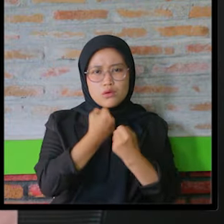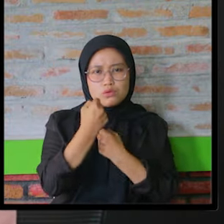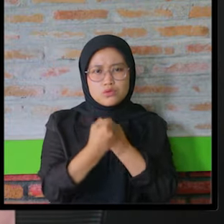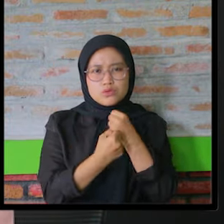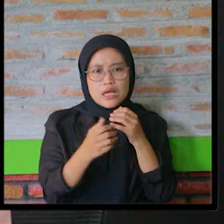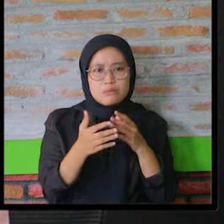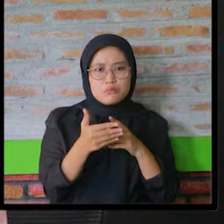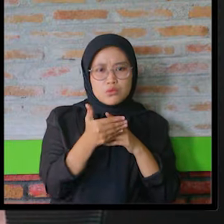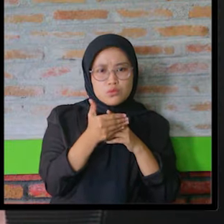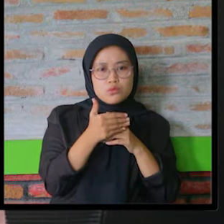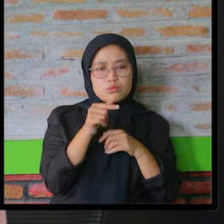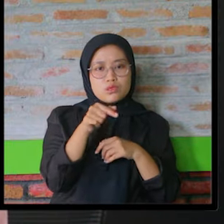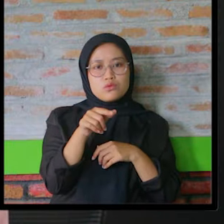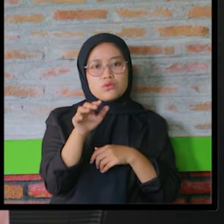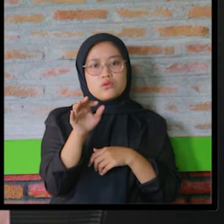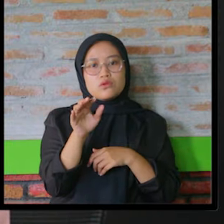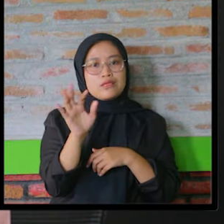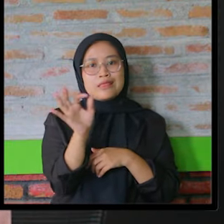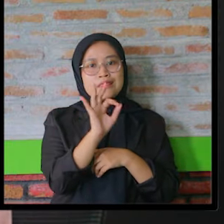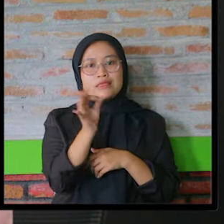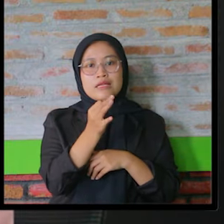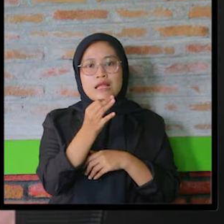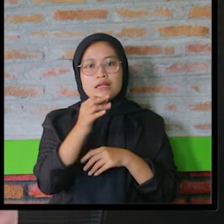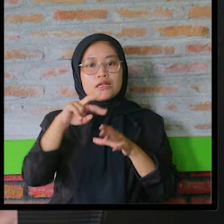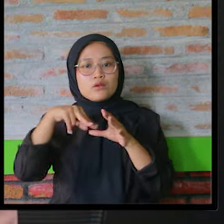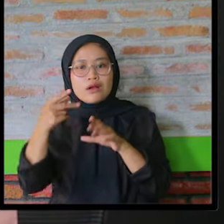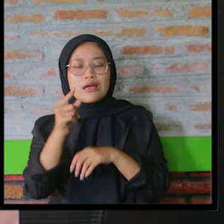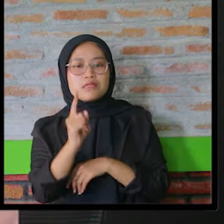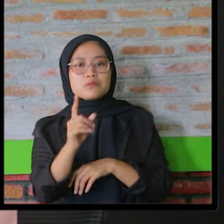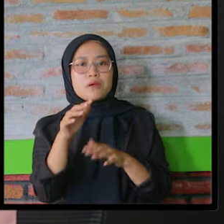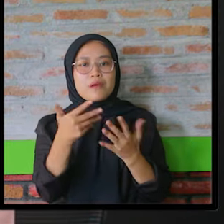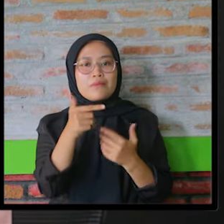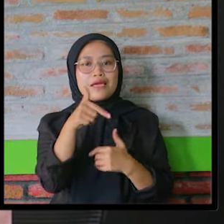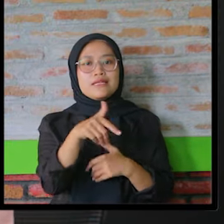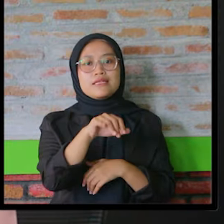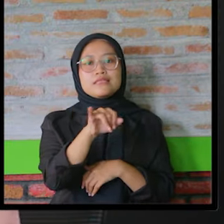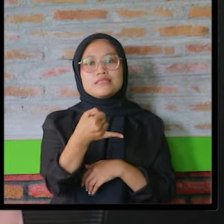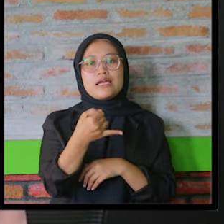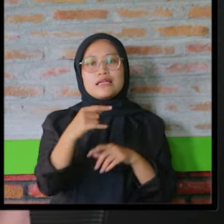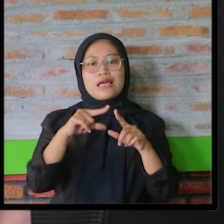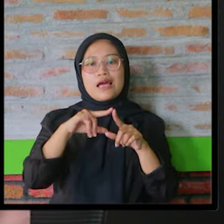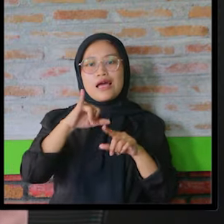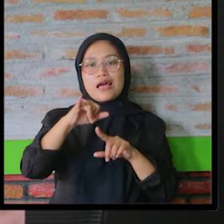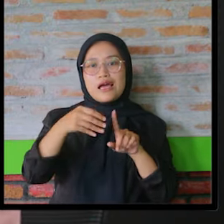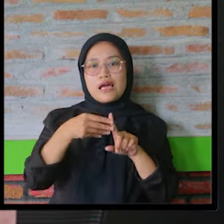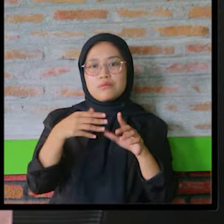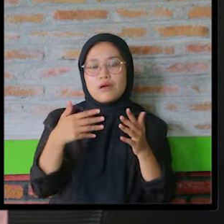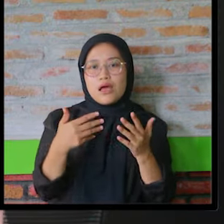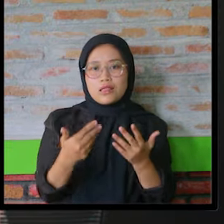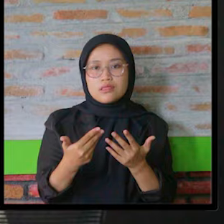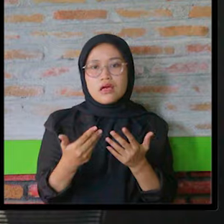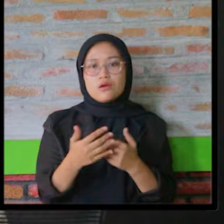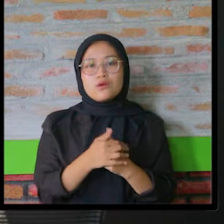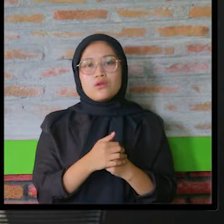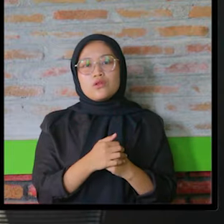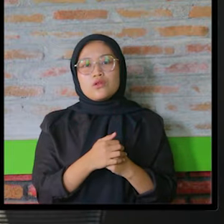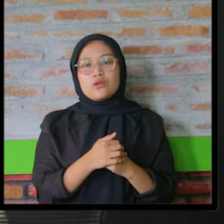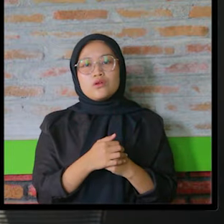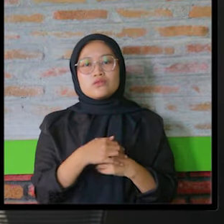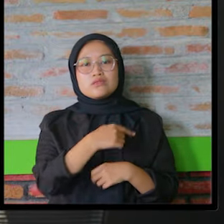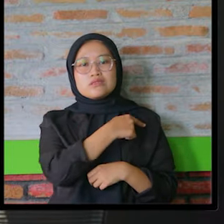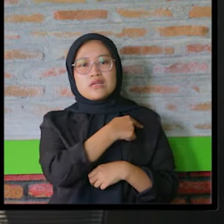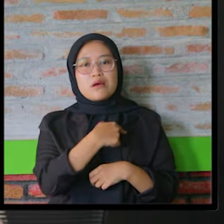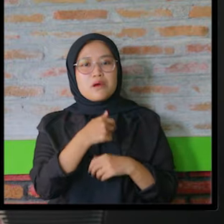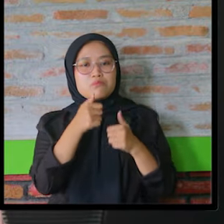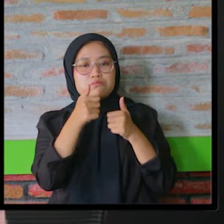dikeluarkan karena nanti ini akan menjadi apa aib mencoreng nama baik keluarga atau pemerintah setempat begitu